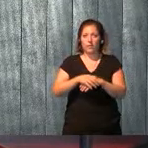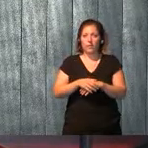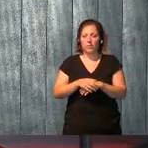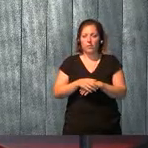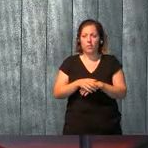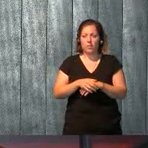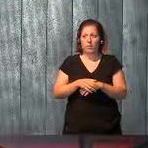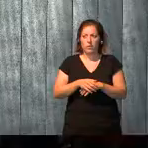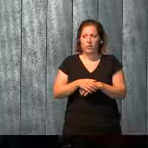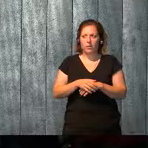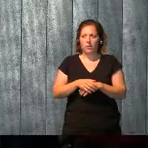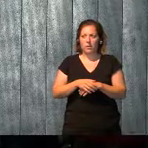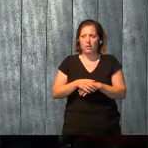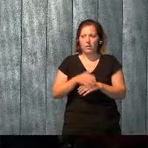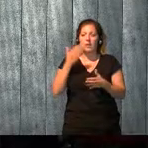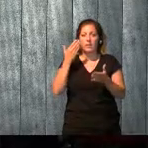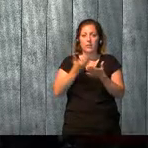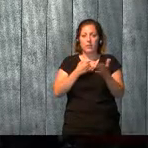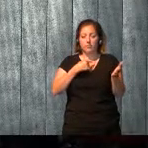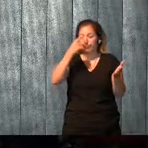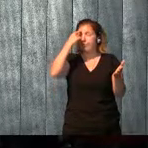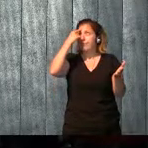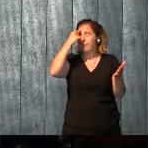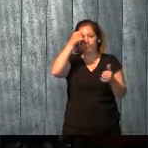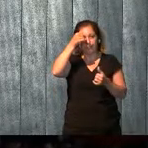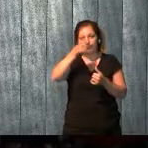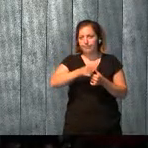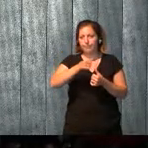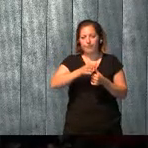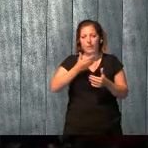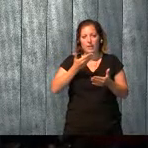ce que je retiens, que